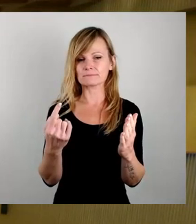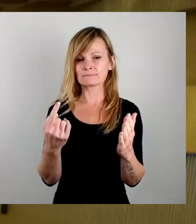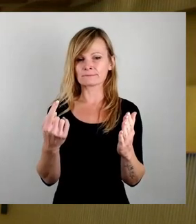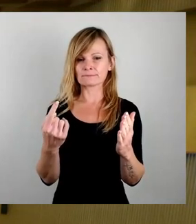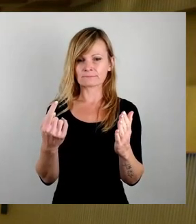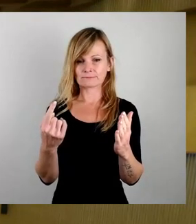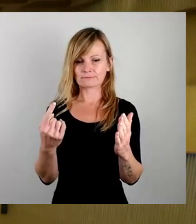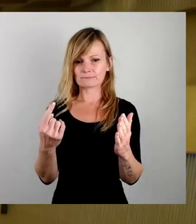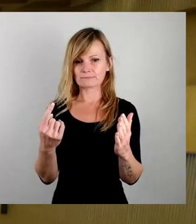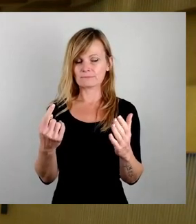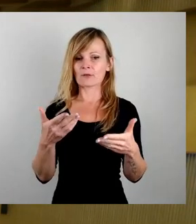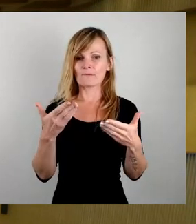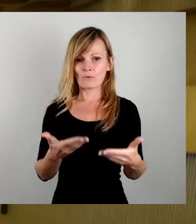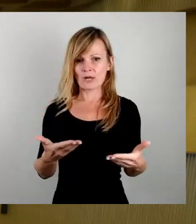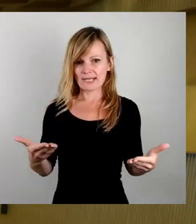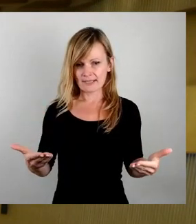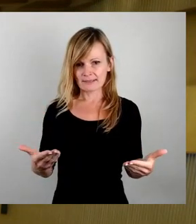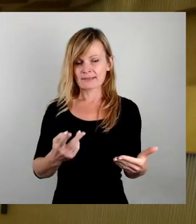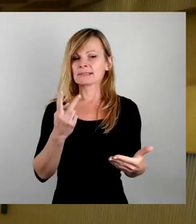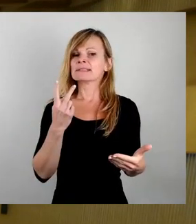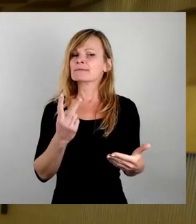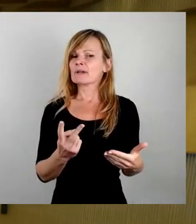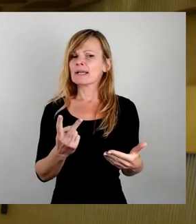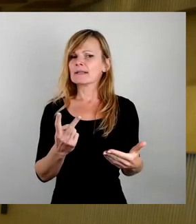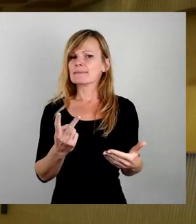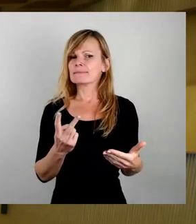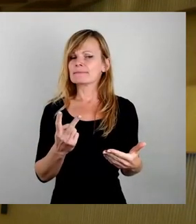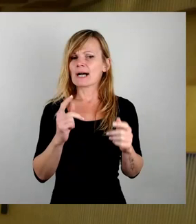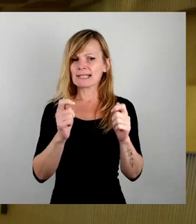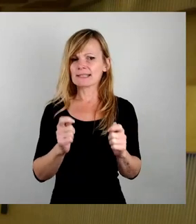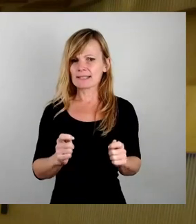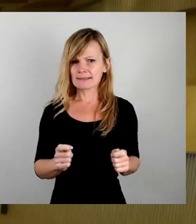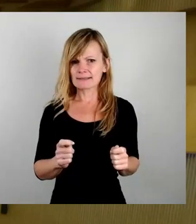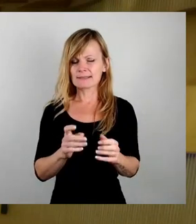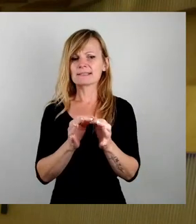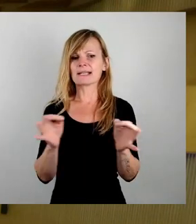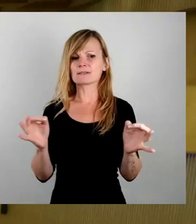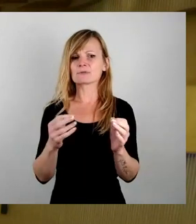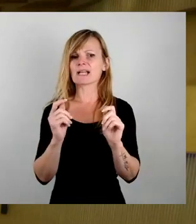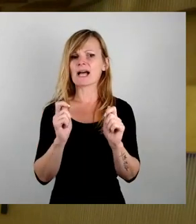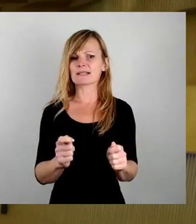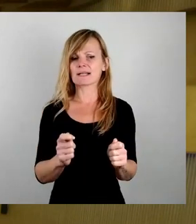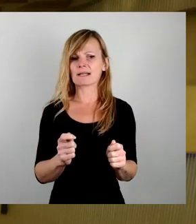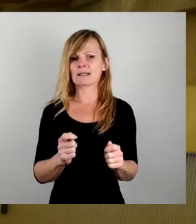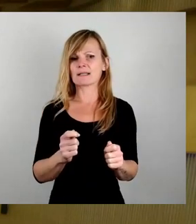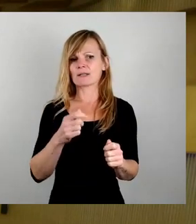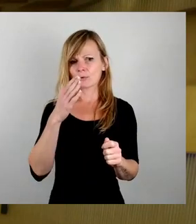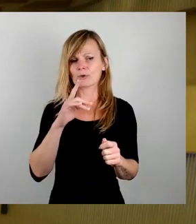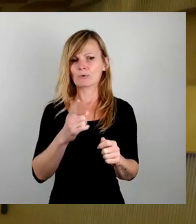vorliegend zwei Anträge, ein Ersatzungsantrag Grüne und Ergänzungsantrag AfD, die